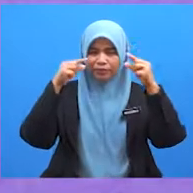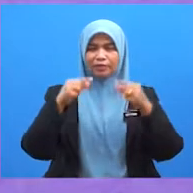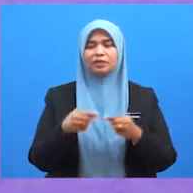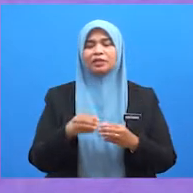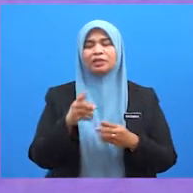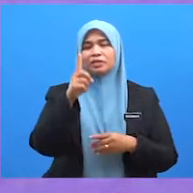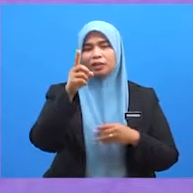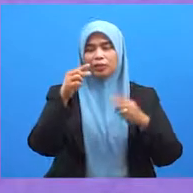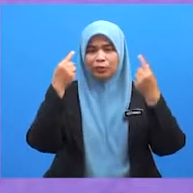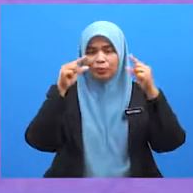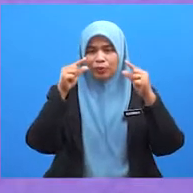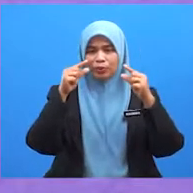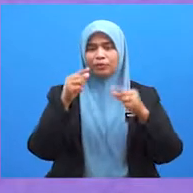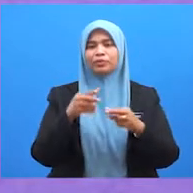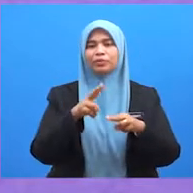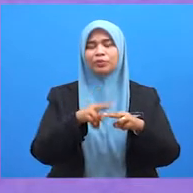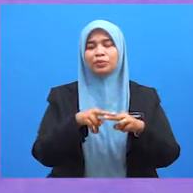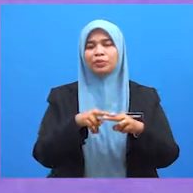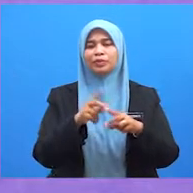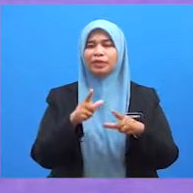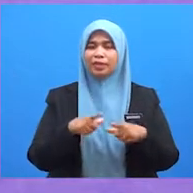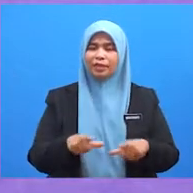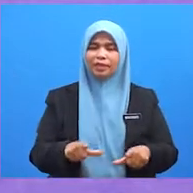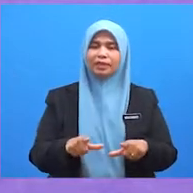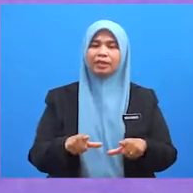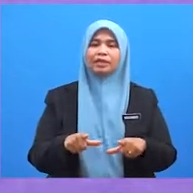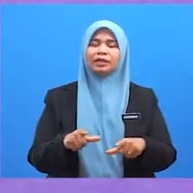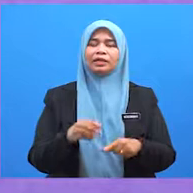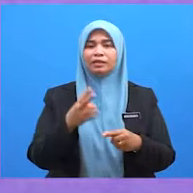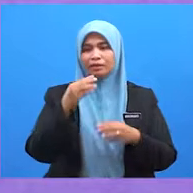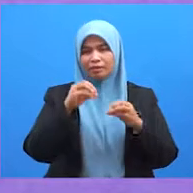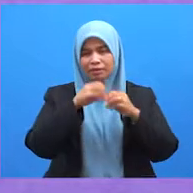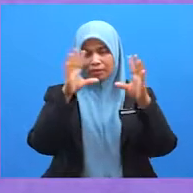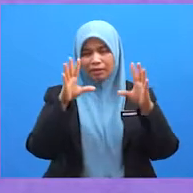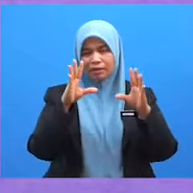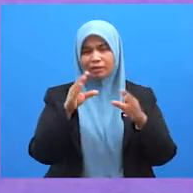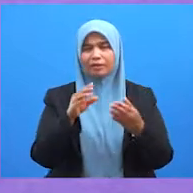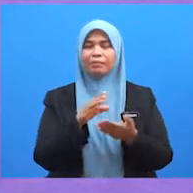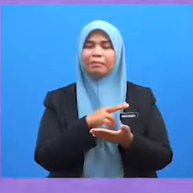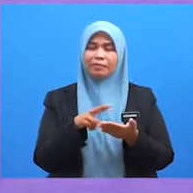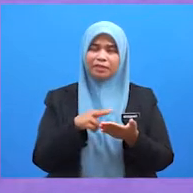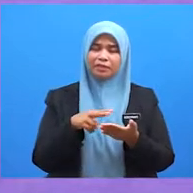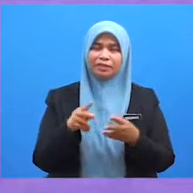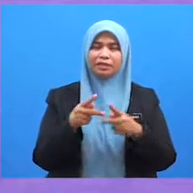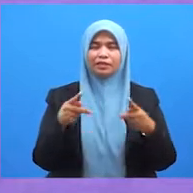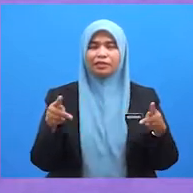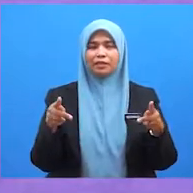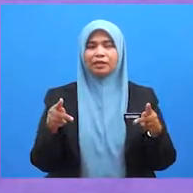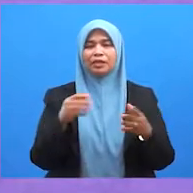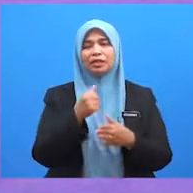biasanya duduk di atas lantai, menerangkan, membacakan karangannya